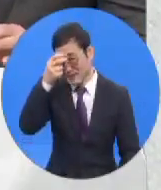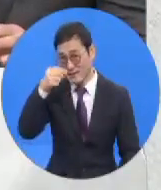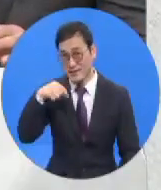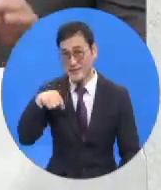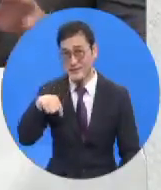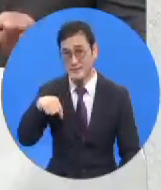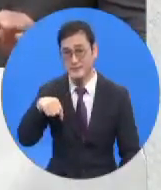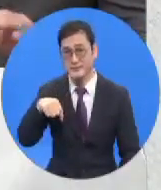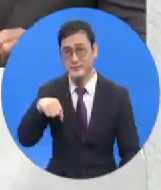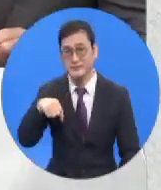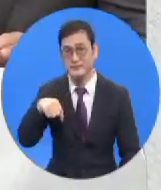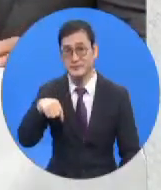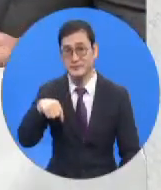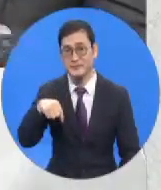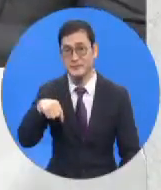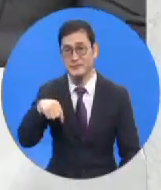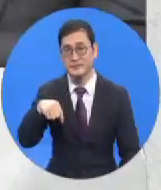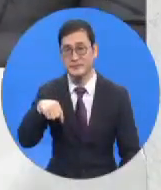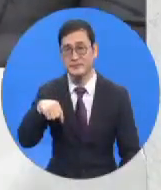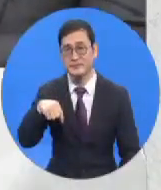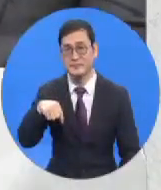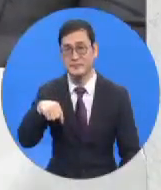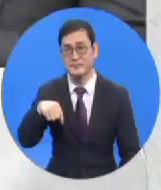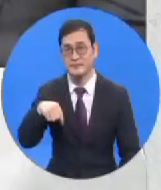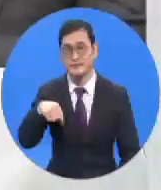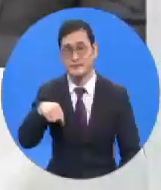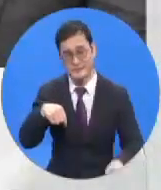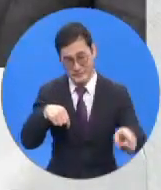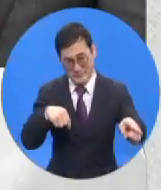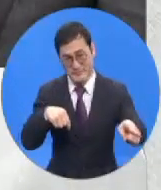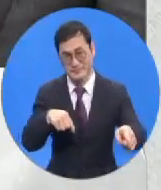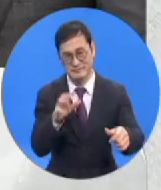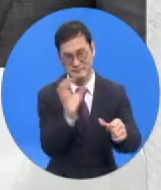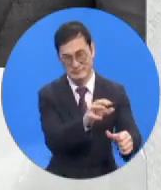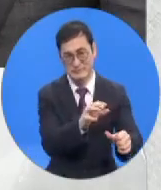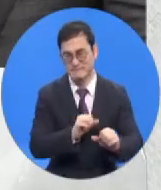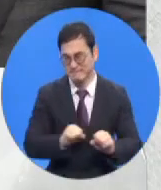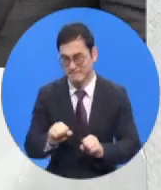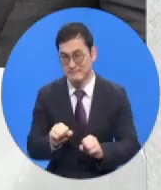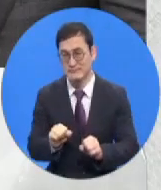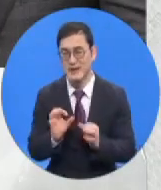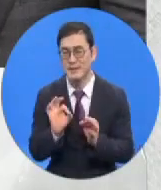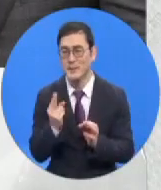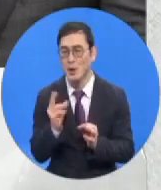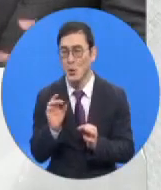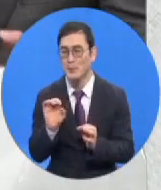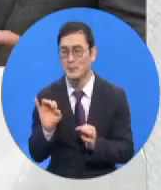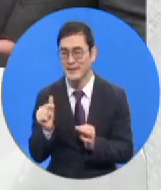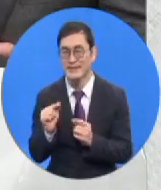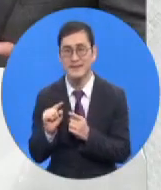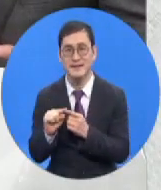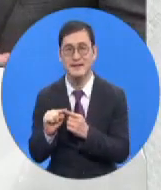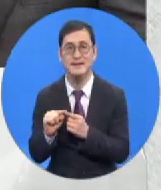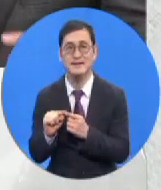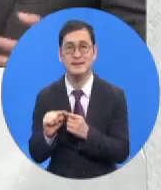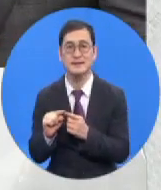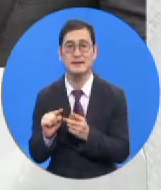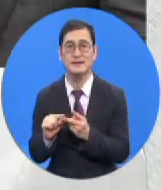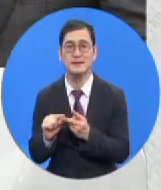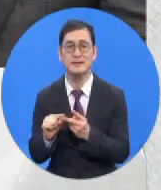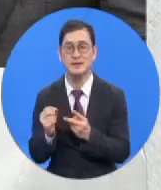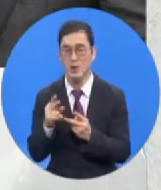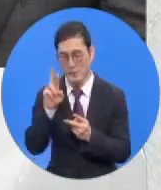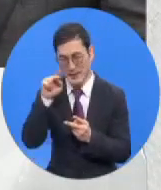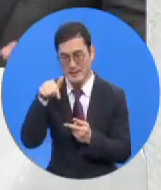줌으로 있었던 그 위원 변호사가 지금 이제 김용민 의원이죠. 민주당 김용민 의원이 됐고, 또 다른 요즘 이제 재심 전문 변호사 유명한